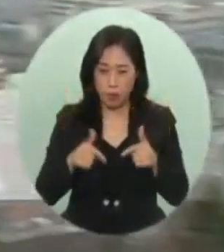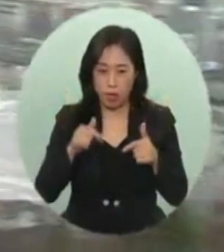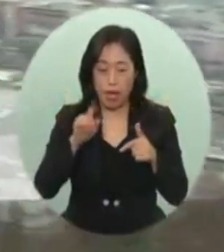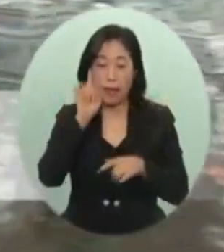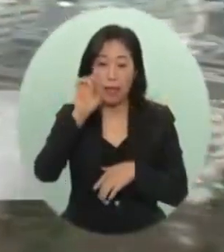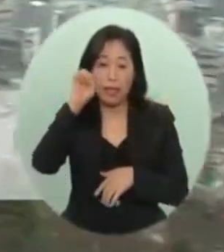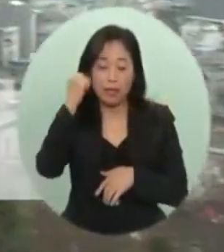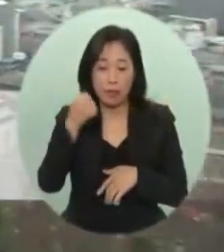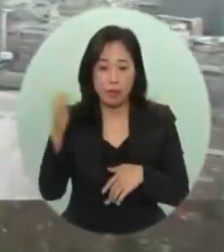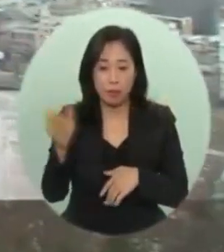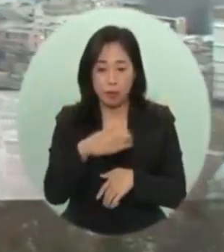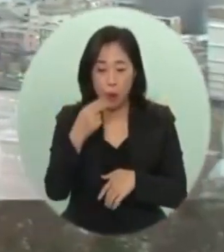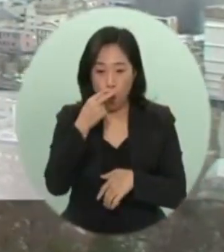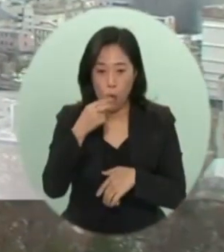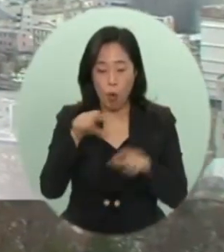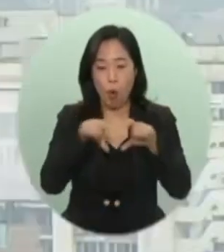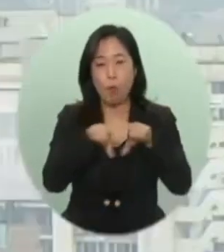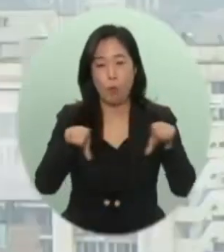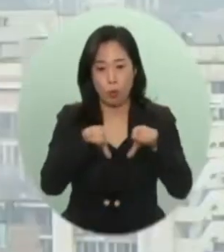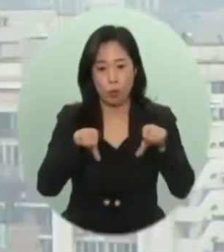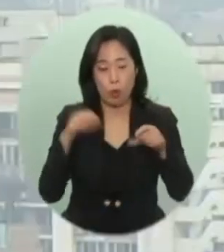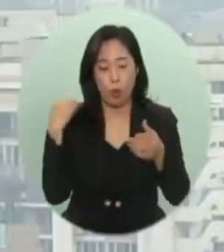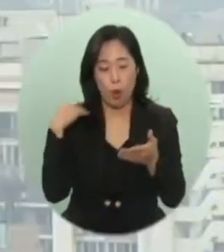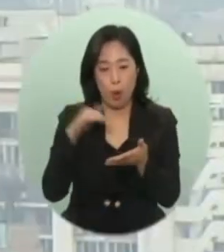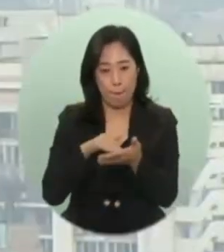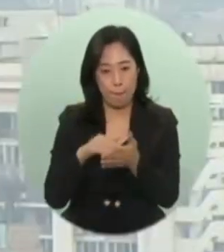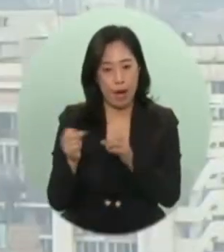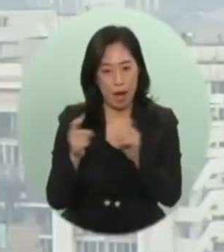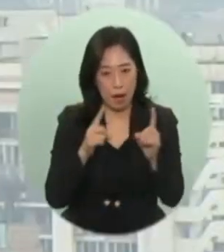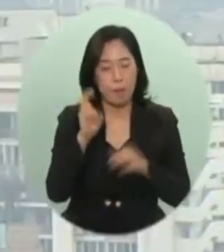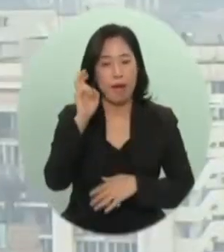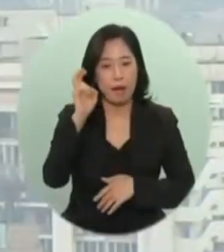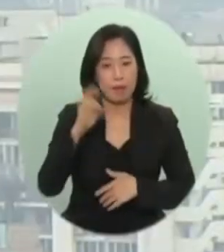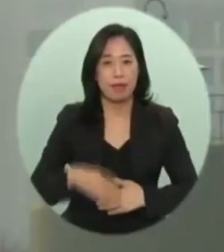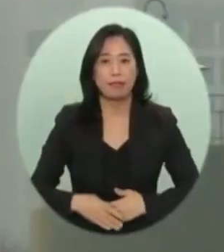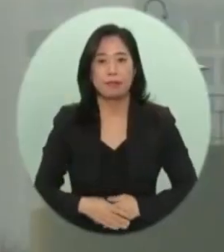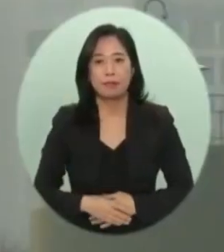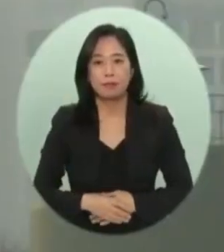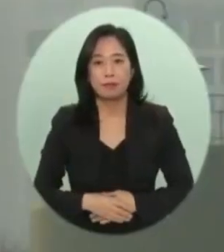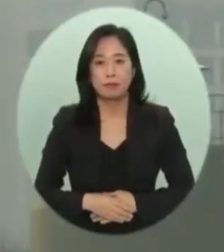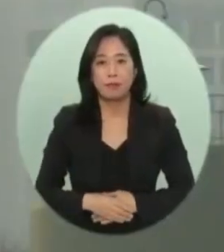새벽부터는 대기질이 보통 수준으로 회복될 것으로 예측했습니다